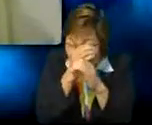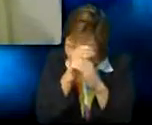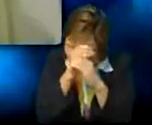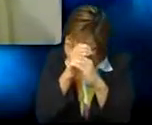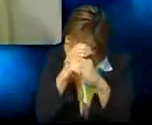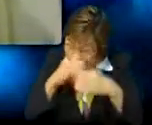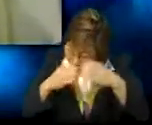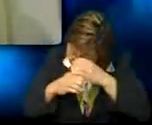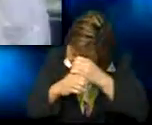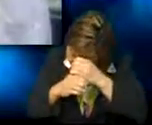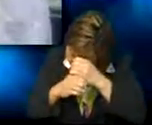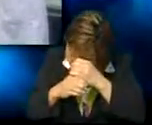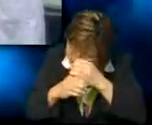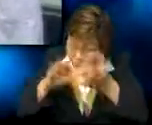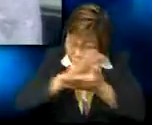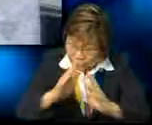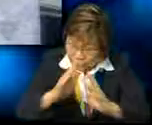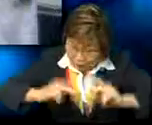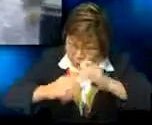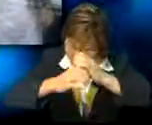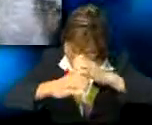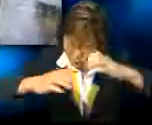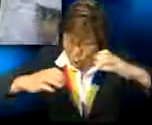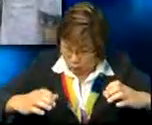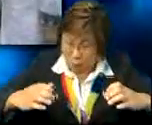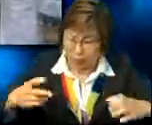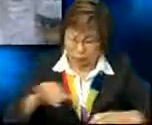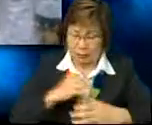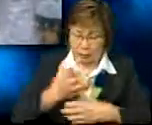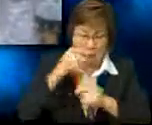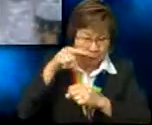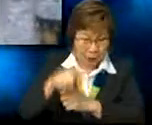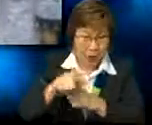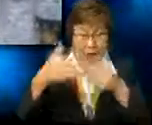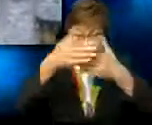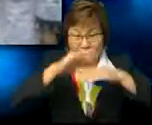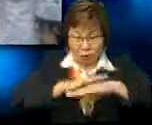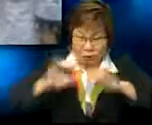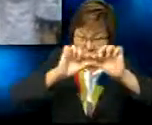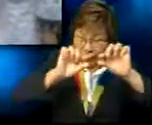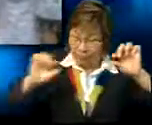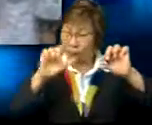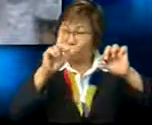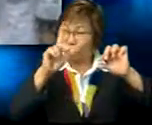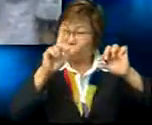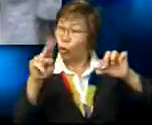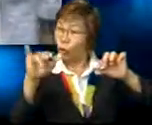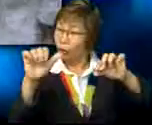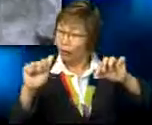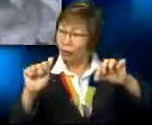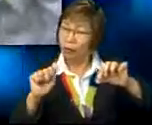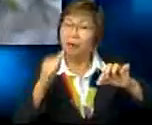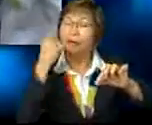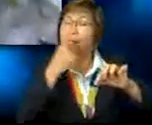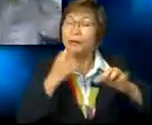memberi magnifikasi yang tinggi, di mana saya akan dapat melihat ya lapisan kornea ya. Bagi siapa yang pernah belajar